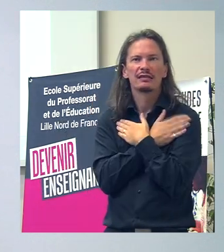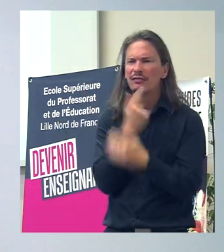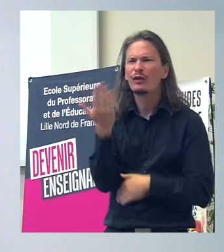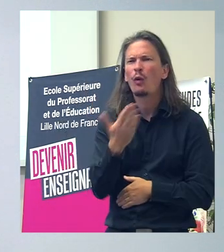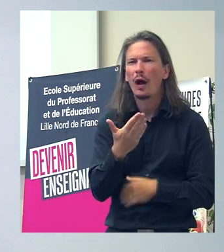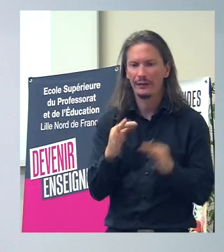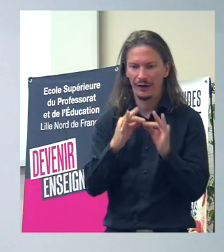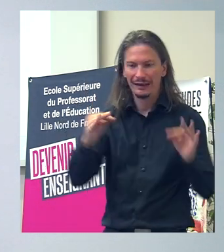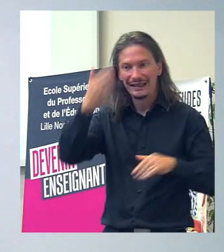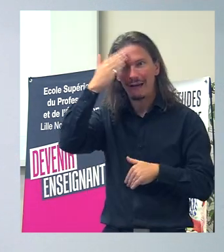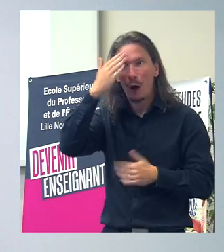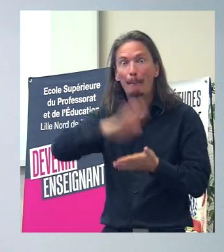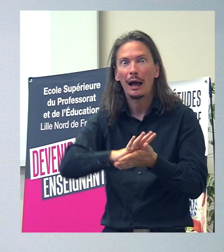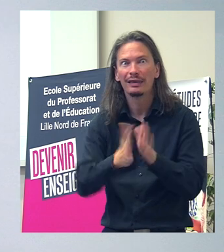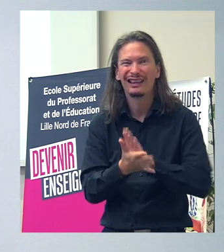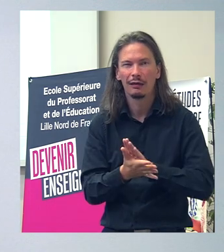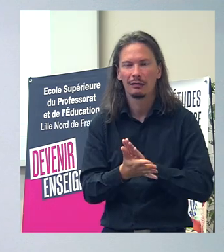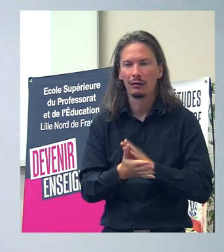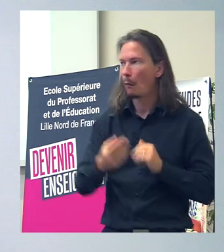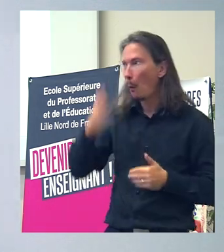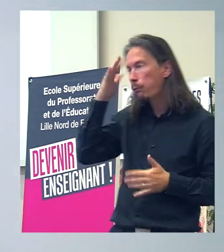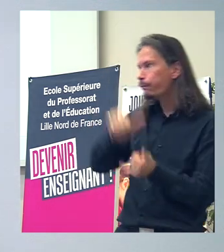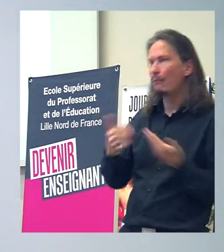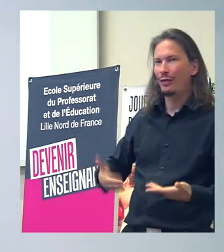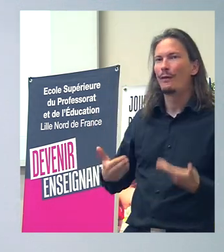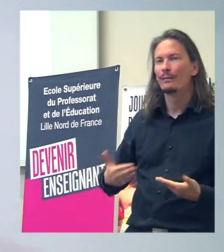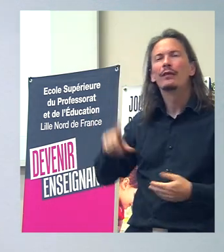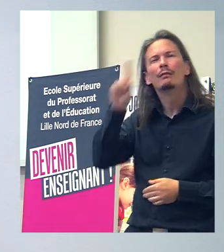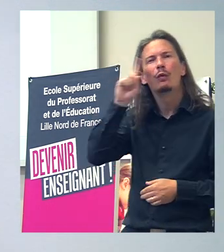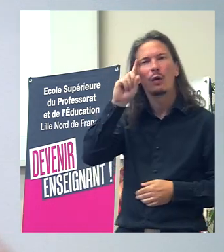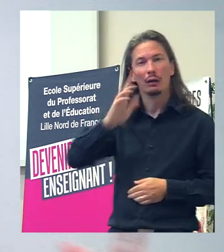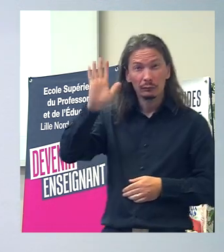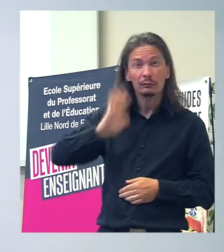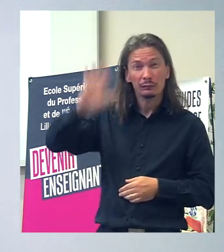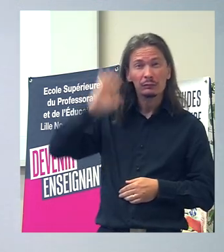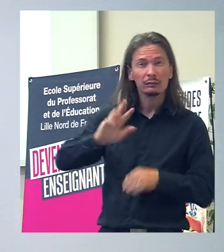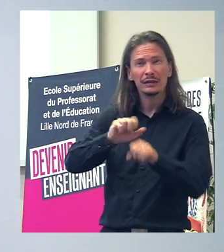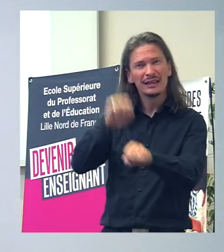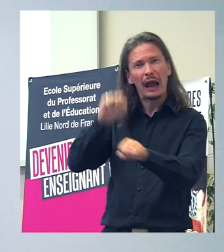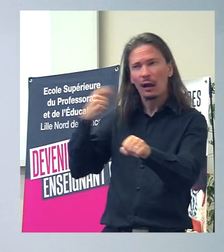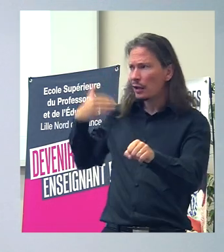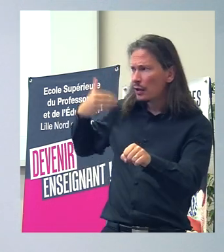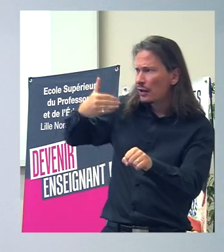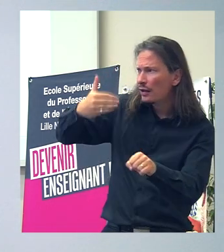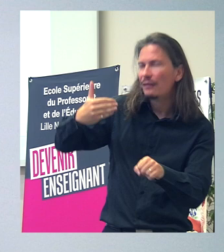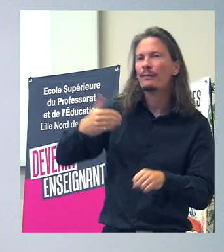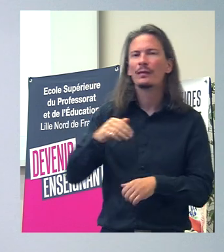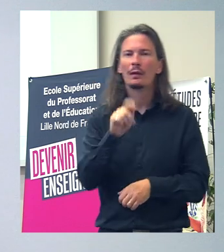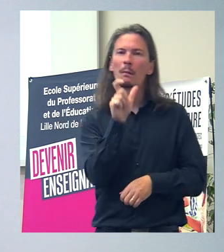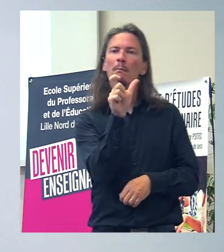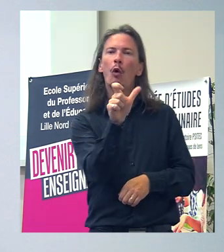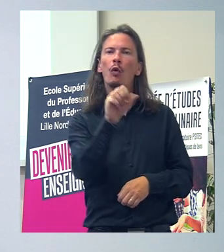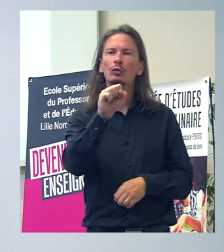savoir pratique. Pourquoi ? Mais parce que pendant des années, des siècles, le mot